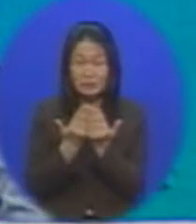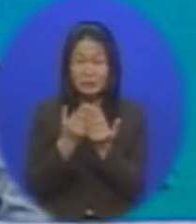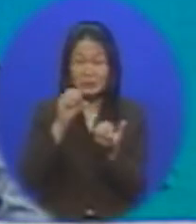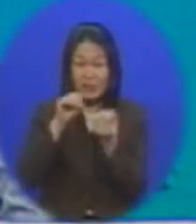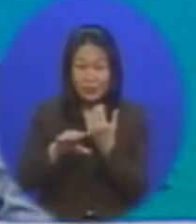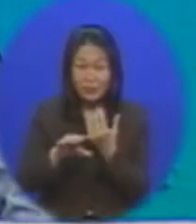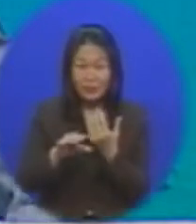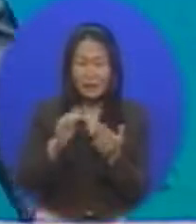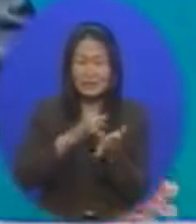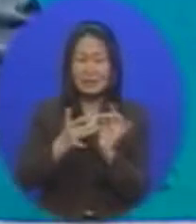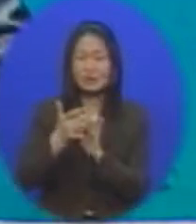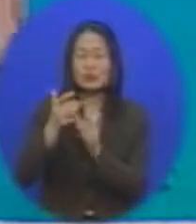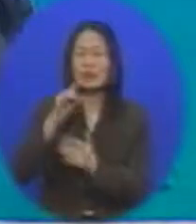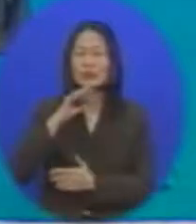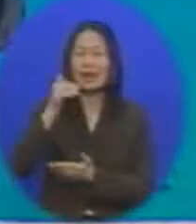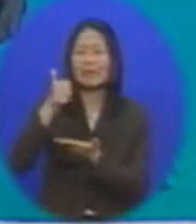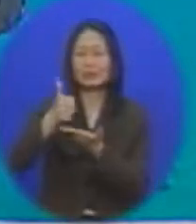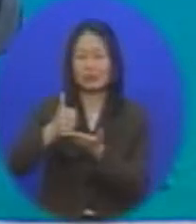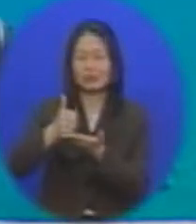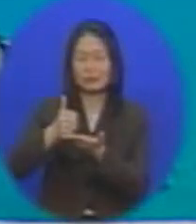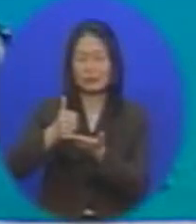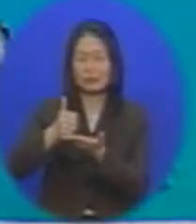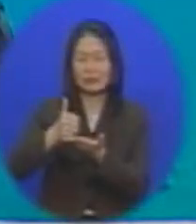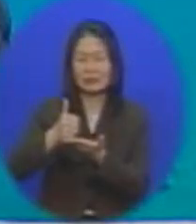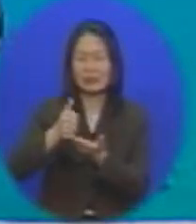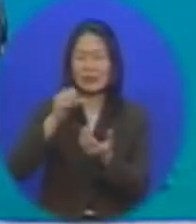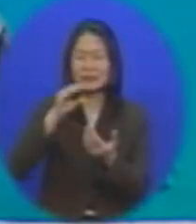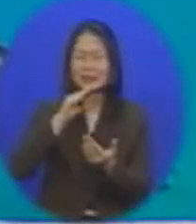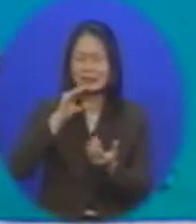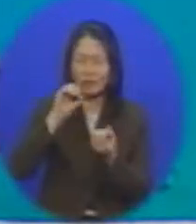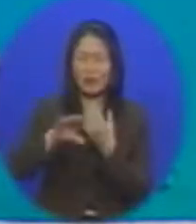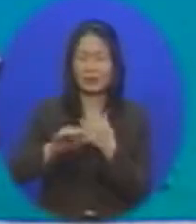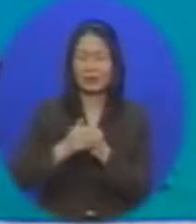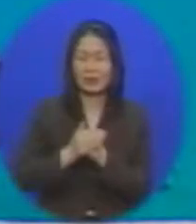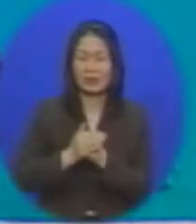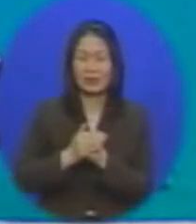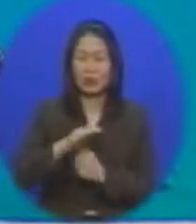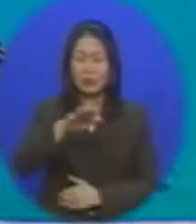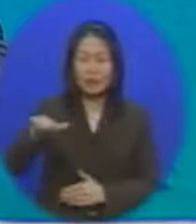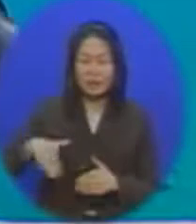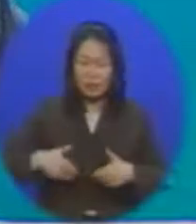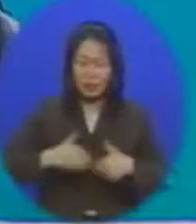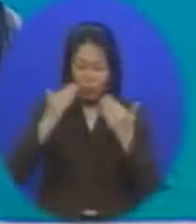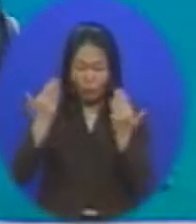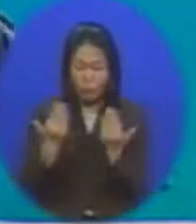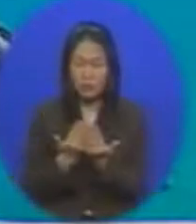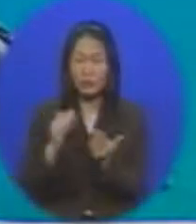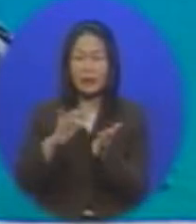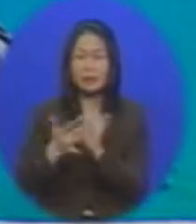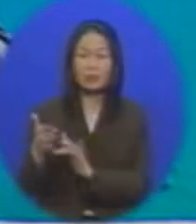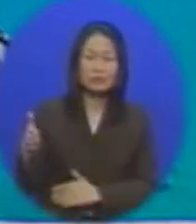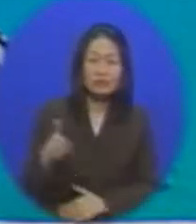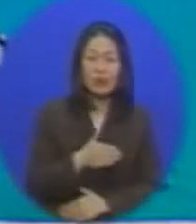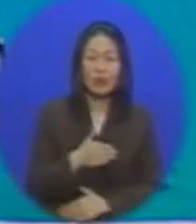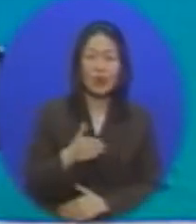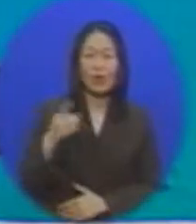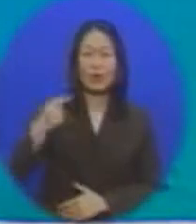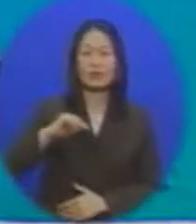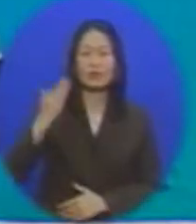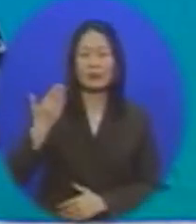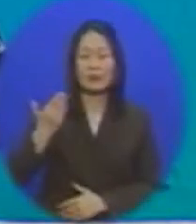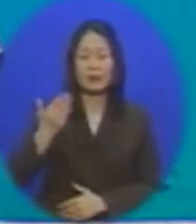있다니까 여러분 우리에게 필요한 모든 것은 다 예수님으로부터 와요 교회는 예수님의 세우셔서 없고